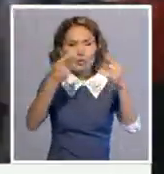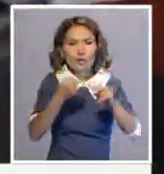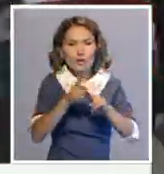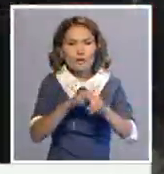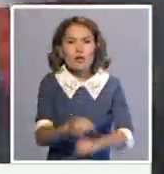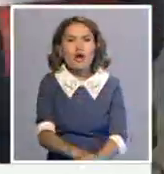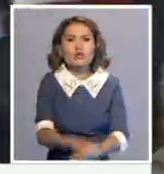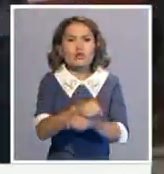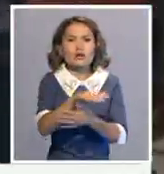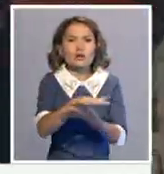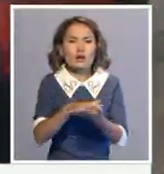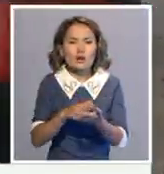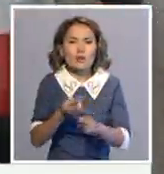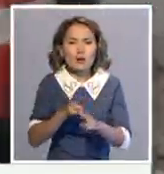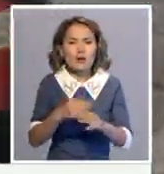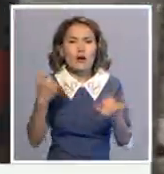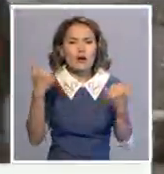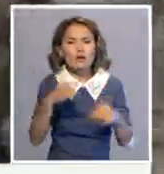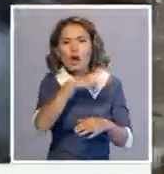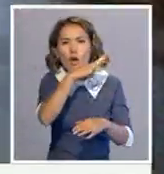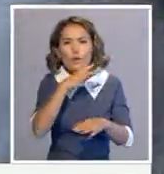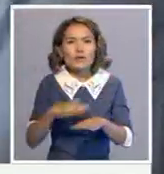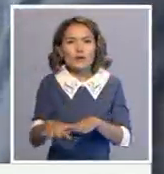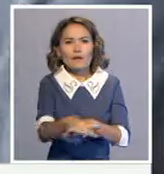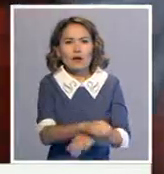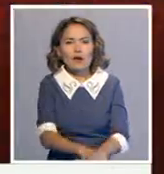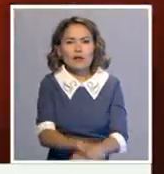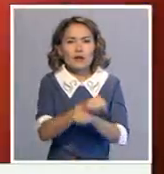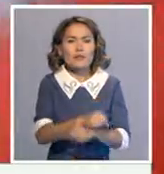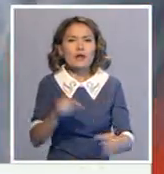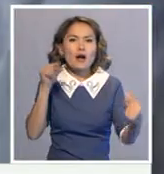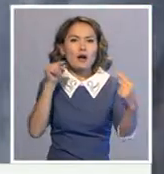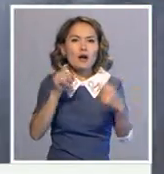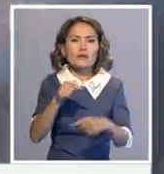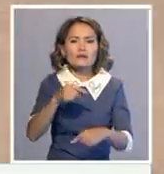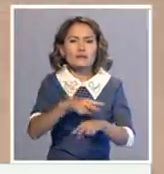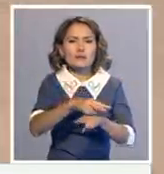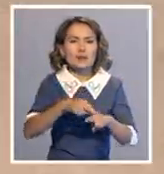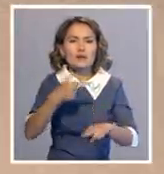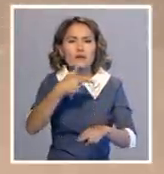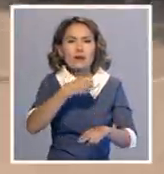Ал қауіпсіздік күштері үйлеріне тараудан бас тартқан демонстранттарға қарсы көзді жасаурататын газ қолданып жатыр.